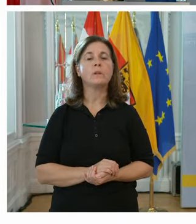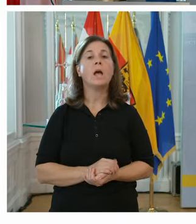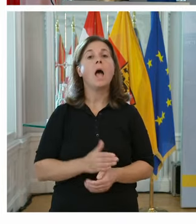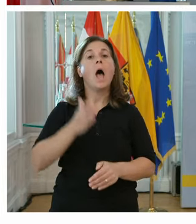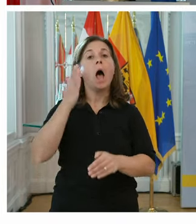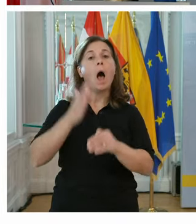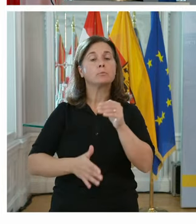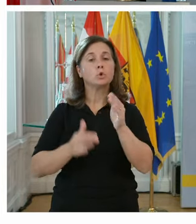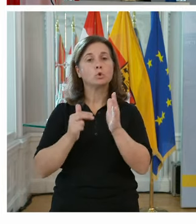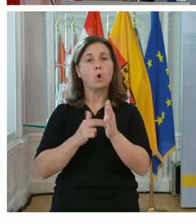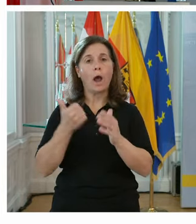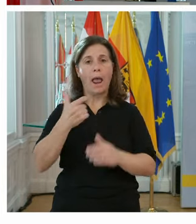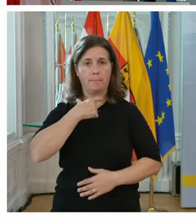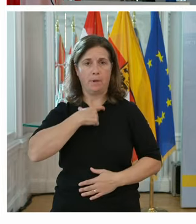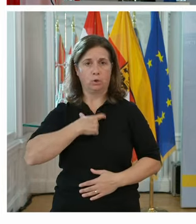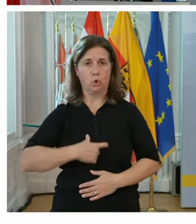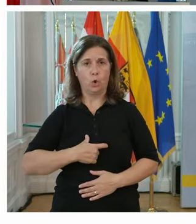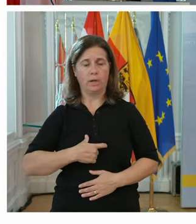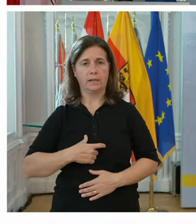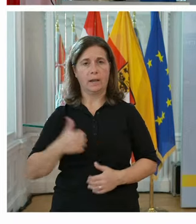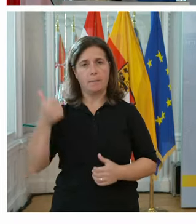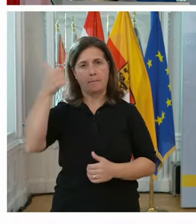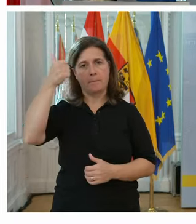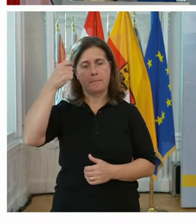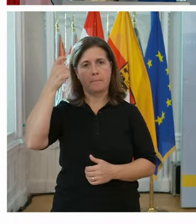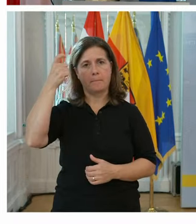Abschließend vielleicht noch ein persönliches Statement von mir.